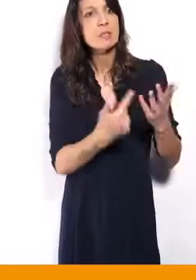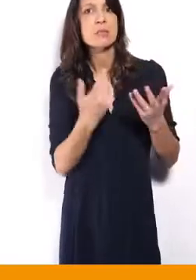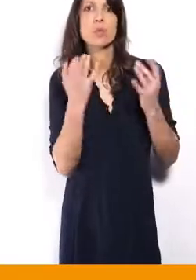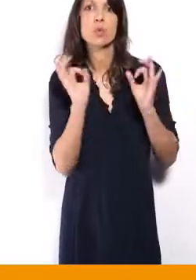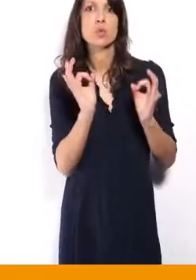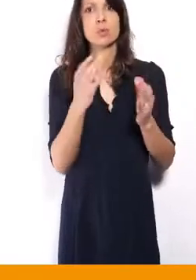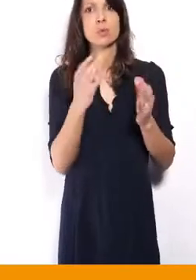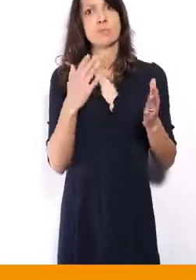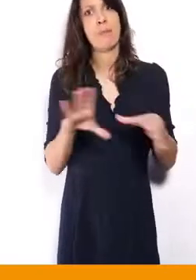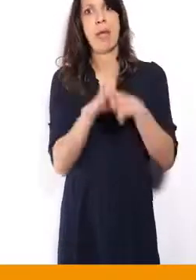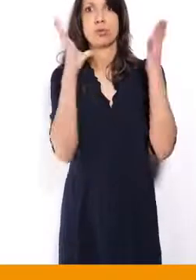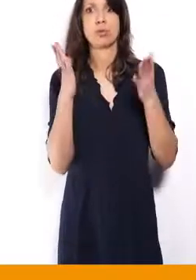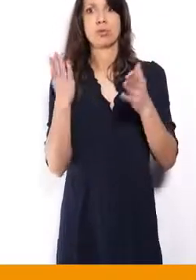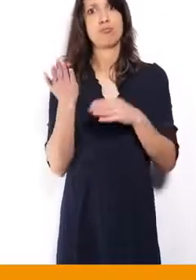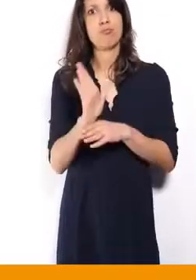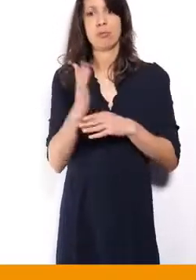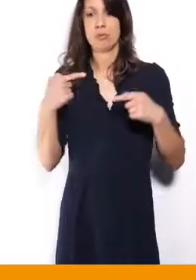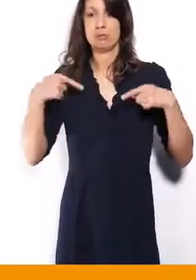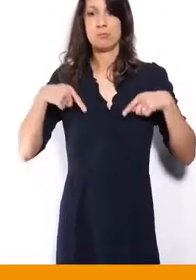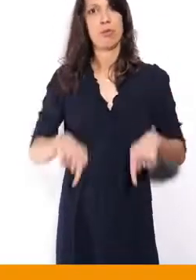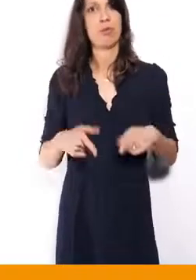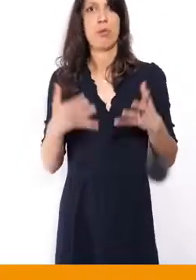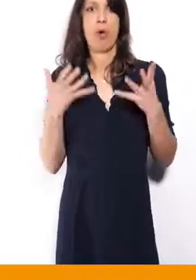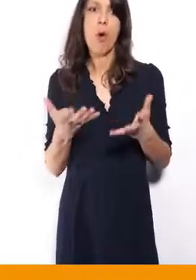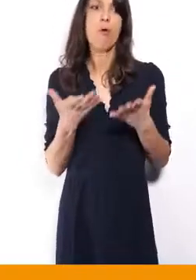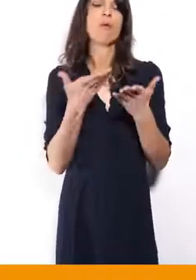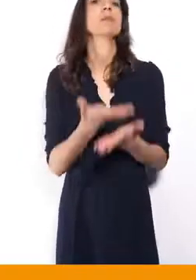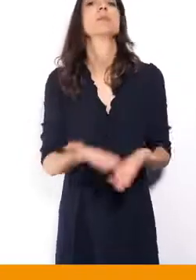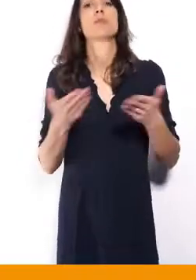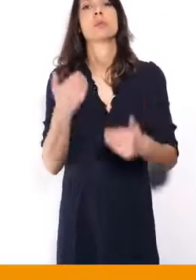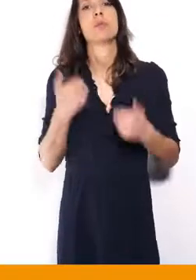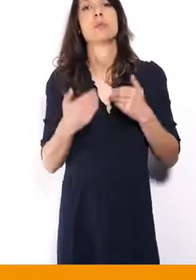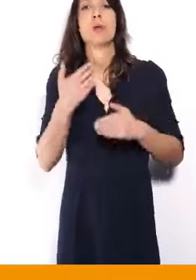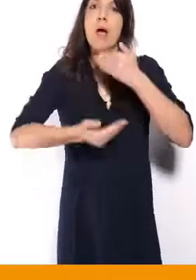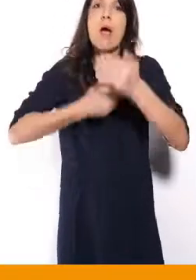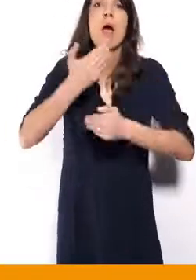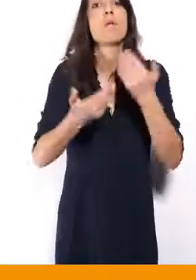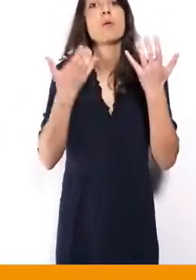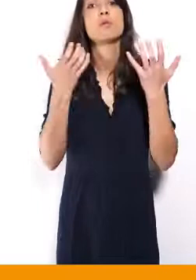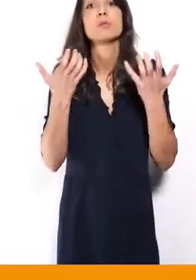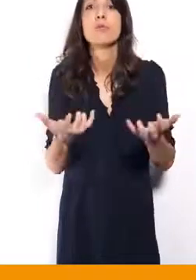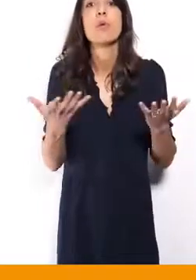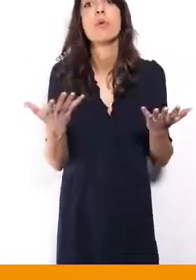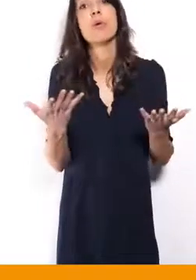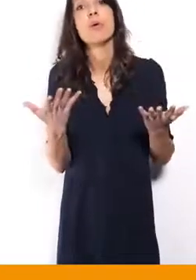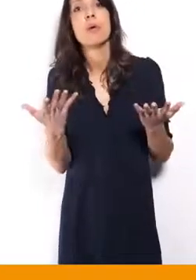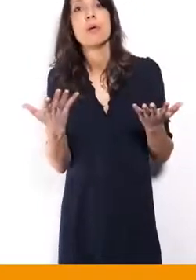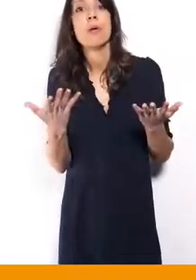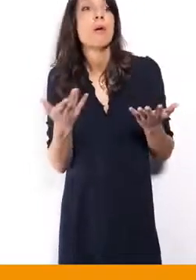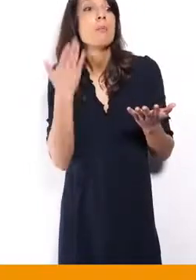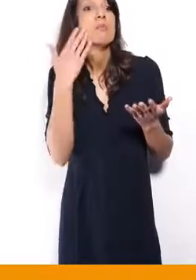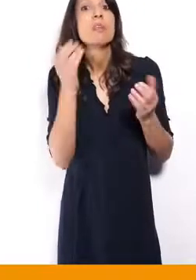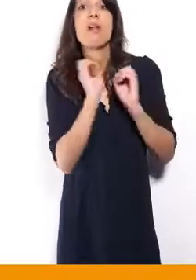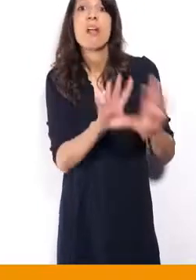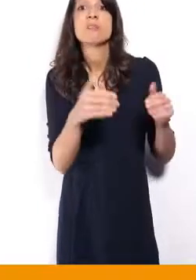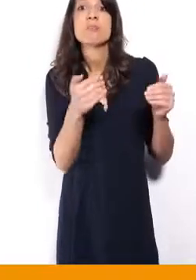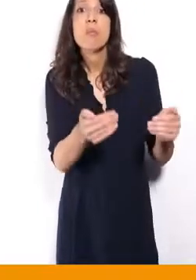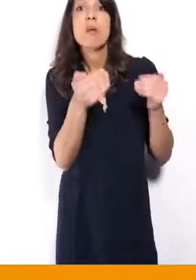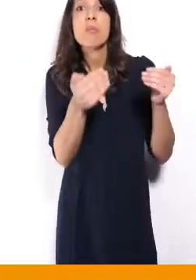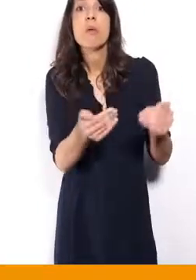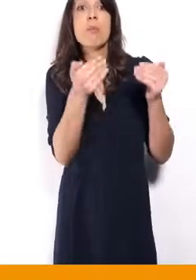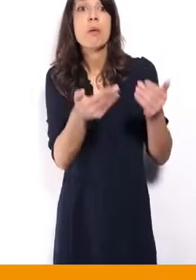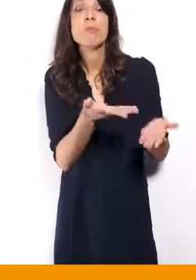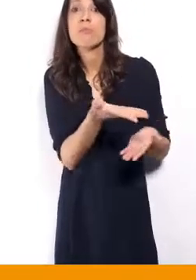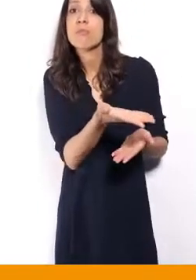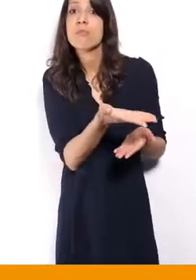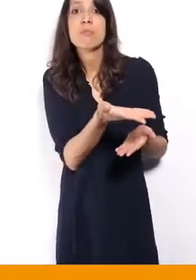politique de faire avancer les choses, de les laisser en l'état et de faire que